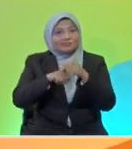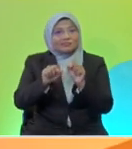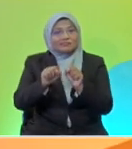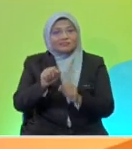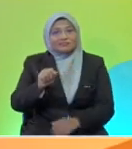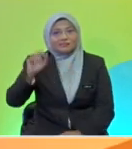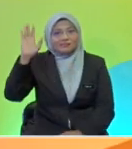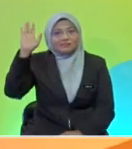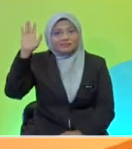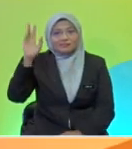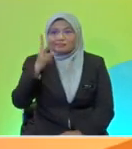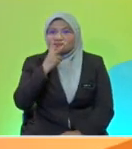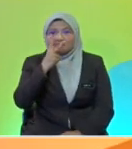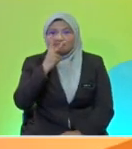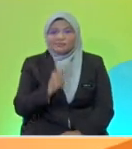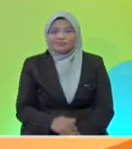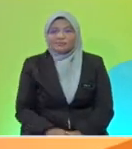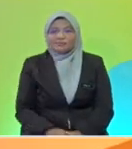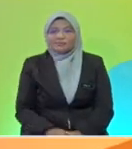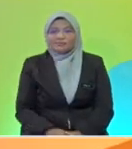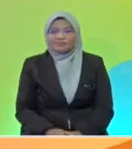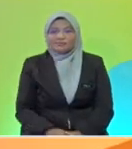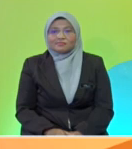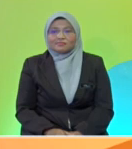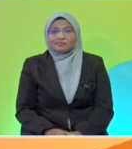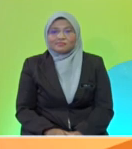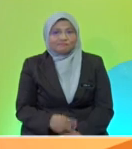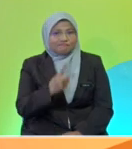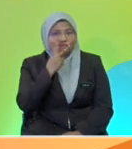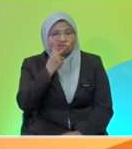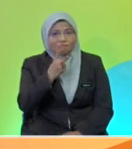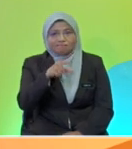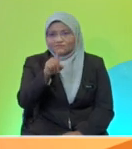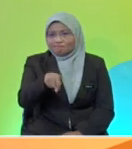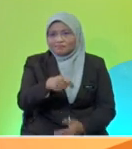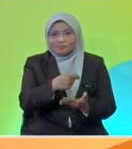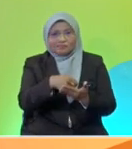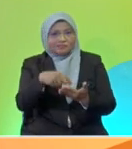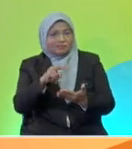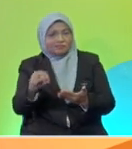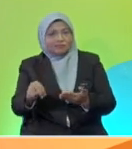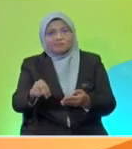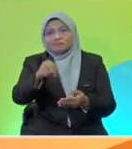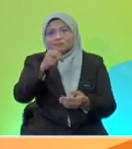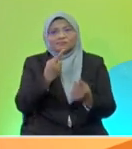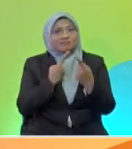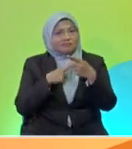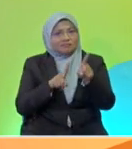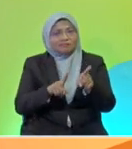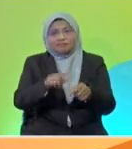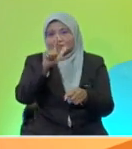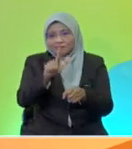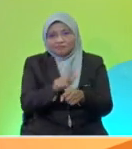dengan lengkap ayatnya menggunakan tanda baca yang sesuai supaya kamu lengkap dan